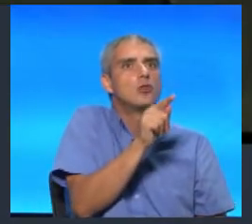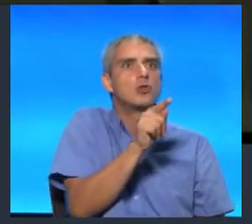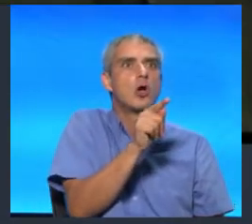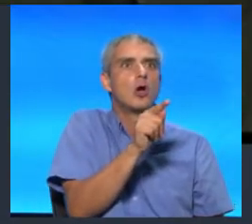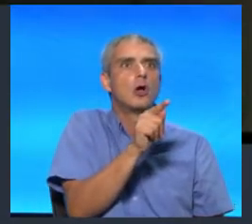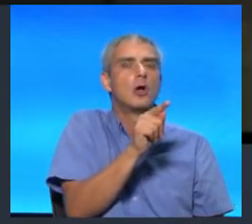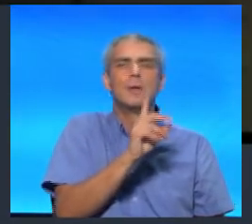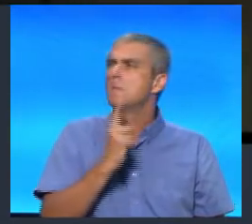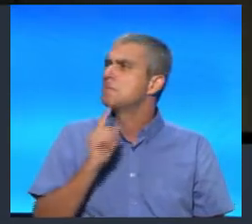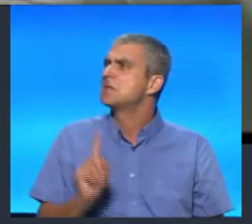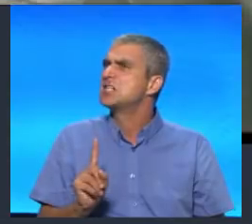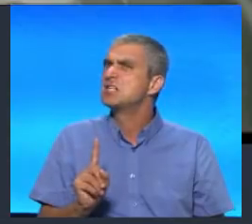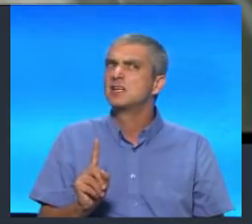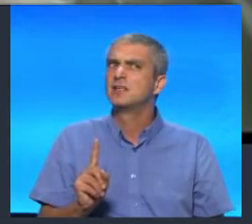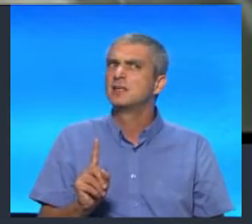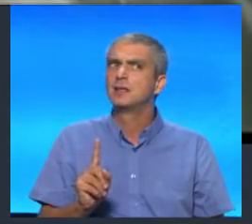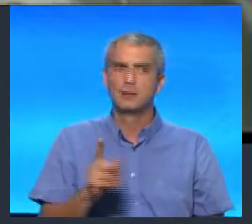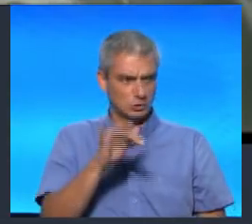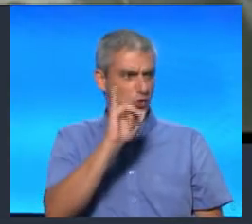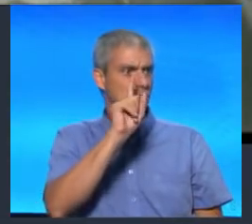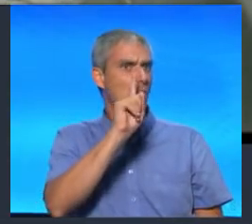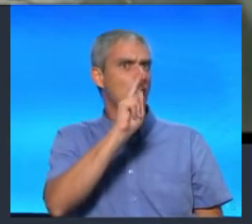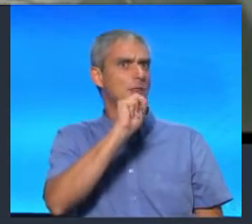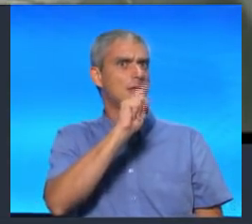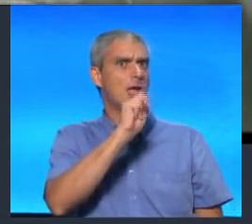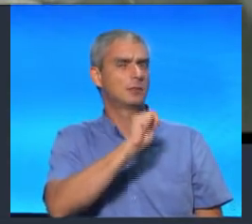את מי? את יונתן.